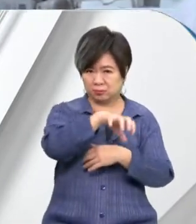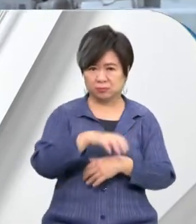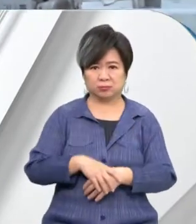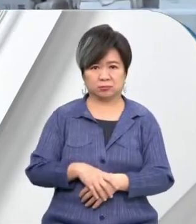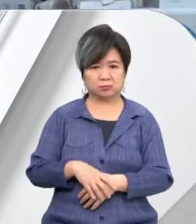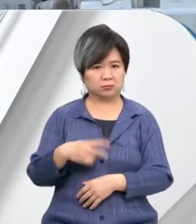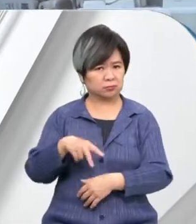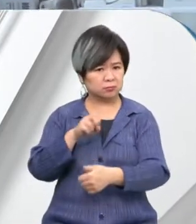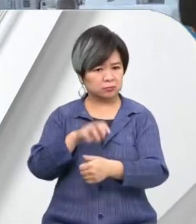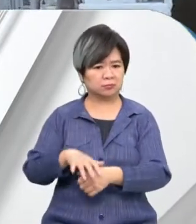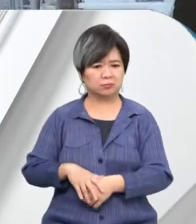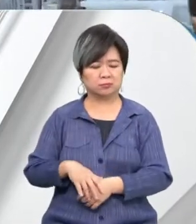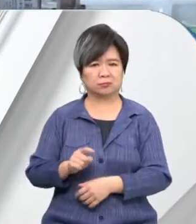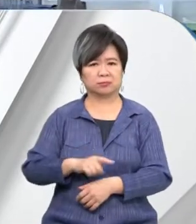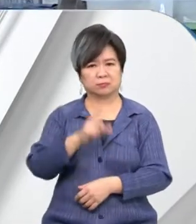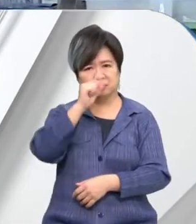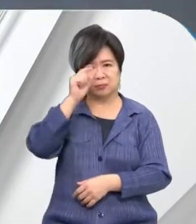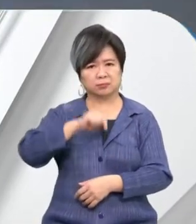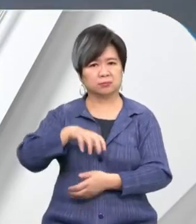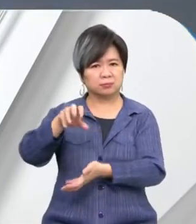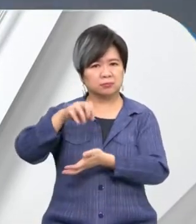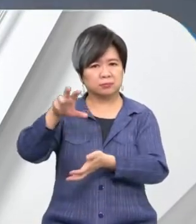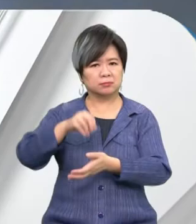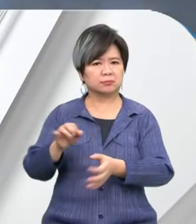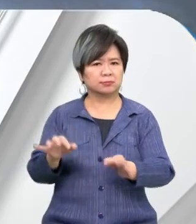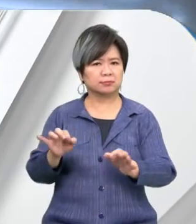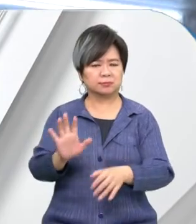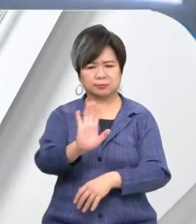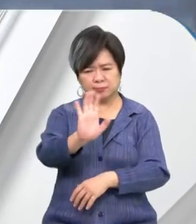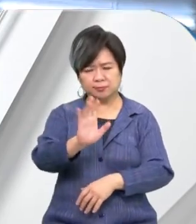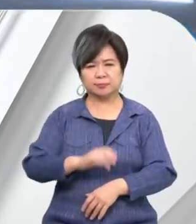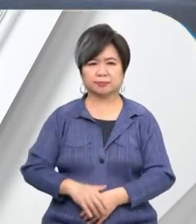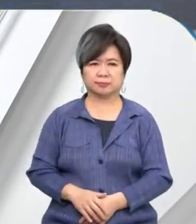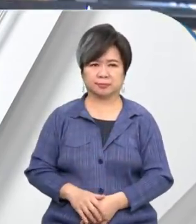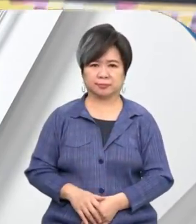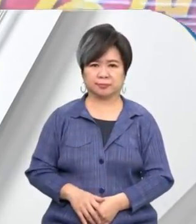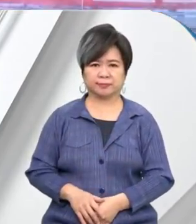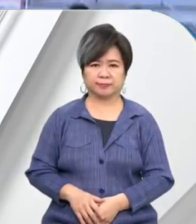冇重复医疗药嘅，造成健保资源嘅浪费。下个新闻陈玉敏台东报道。